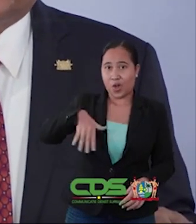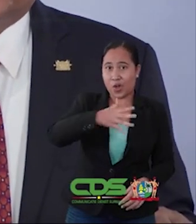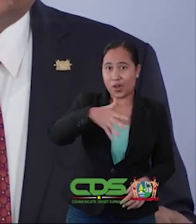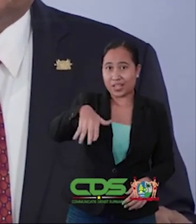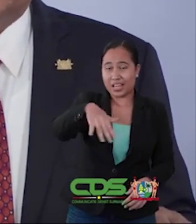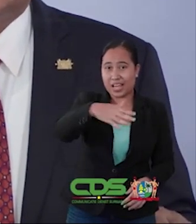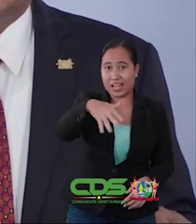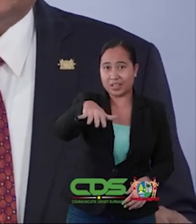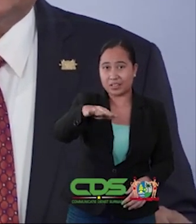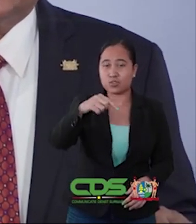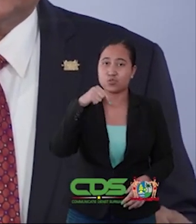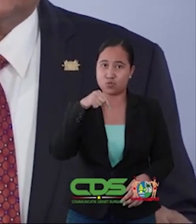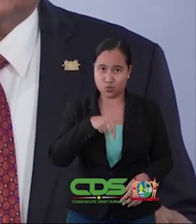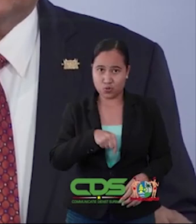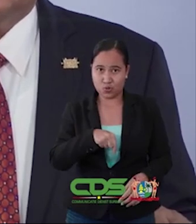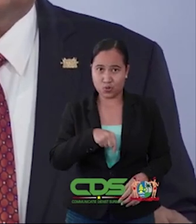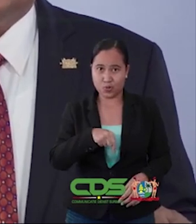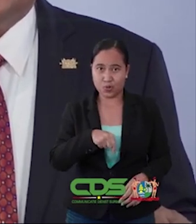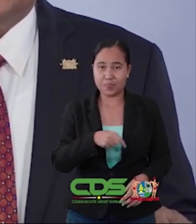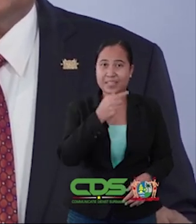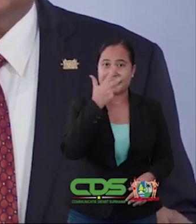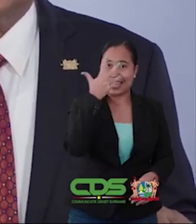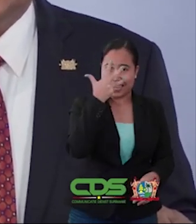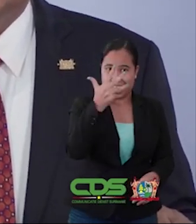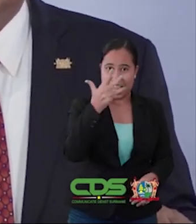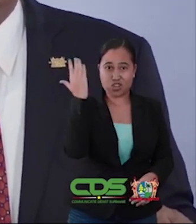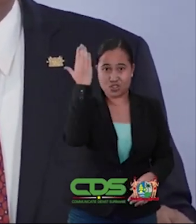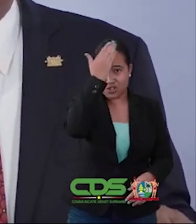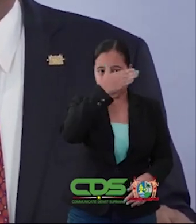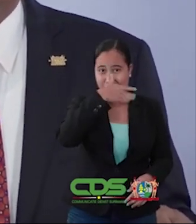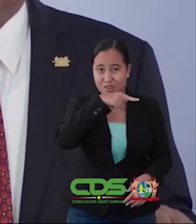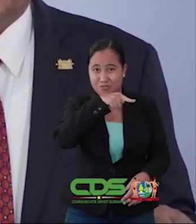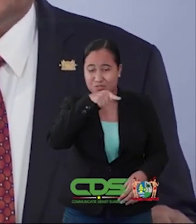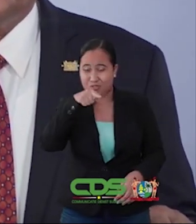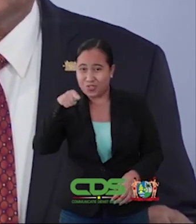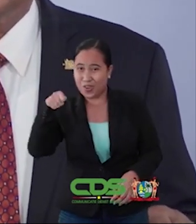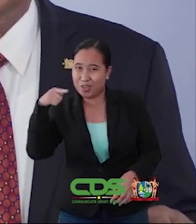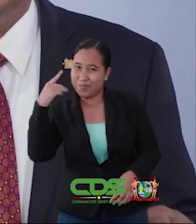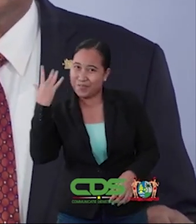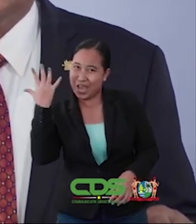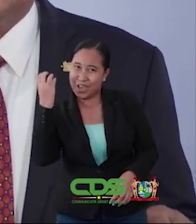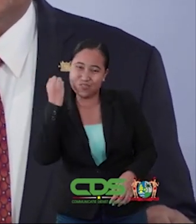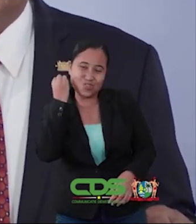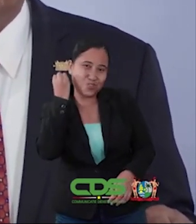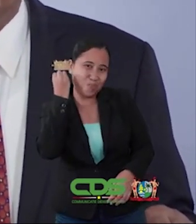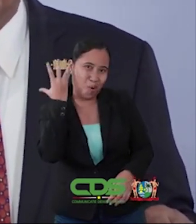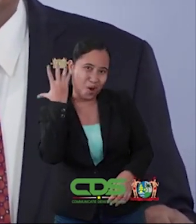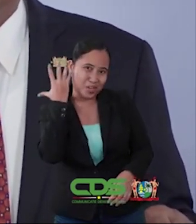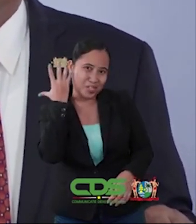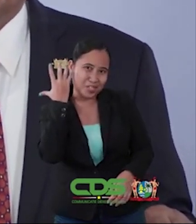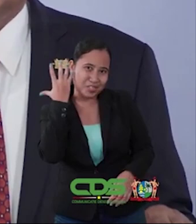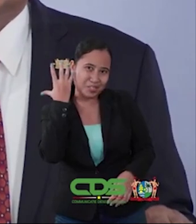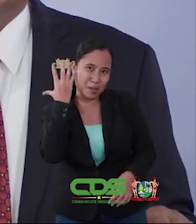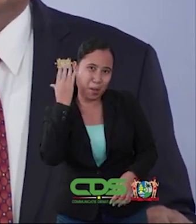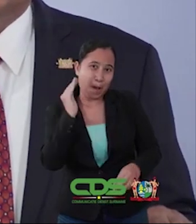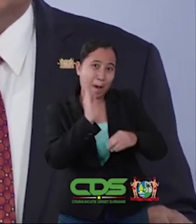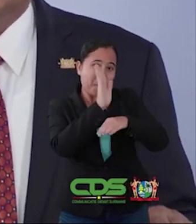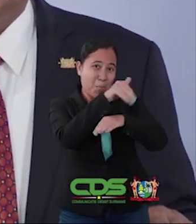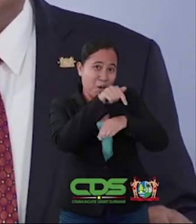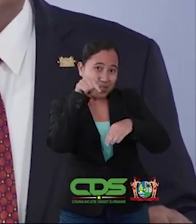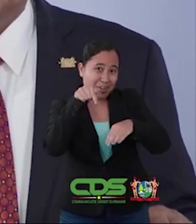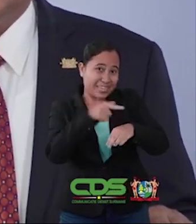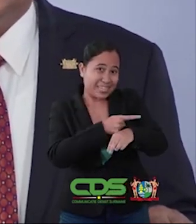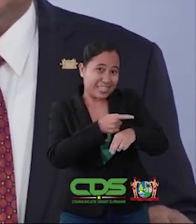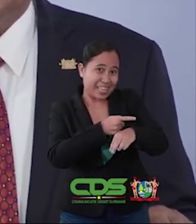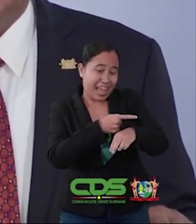uitgaansverbod is ingesteld van 9 uur s'avonds tot 5 uur in de ochtend. Buiten die